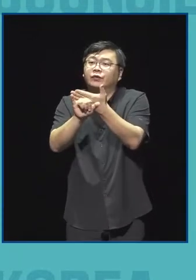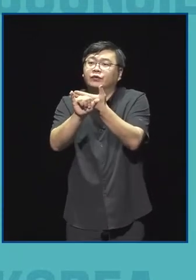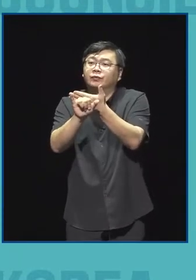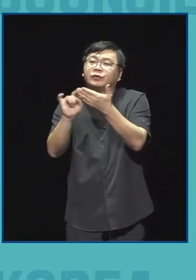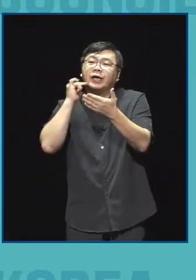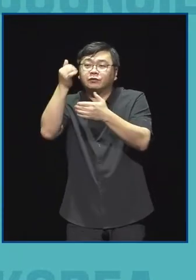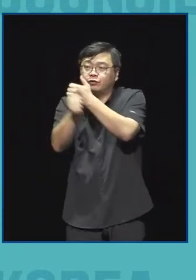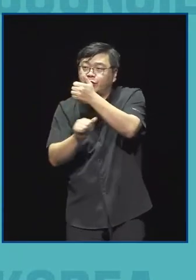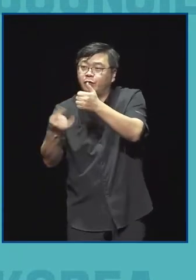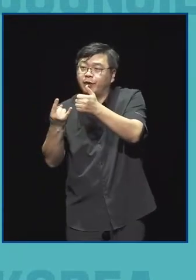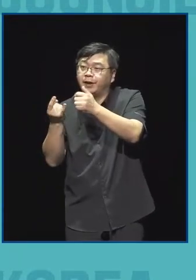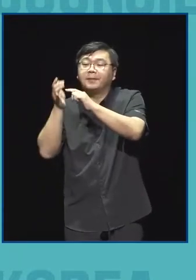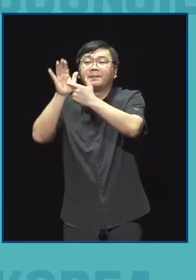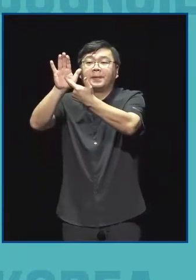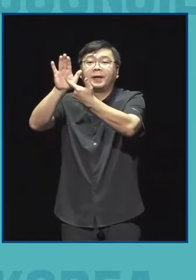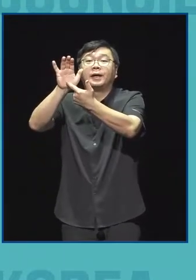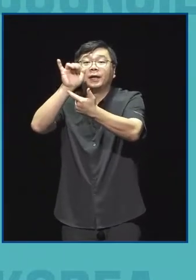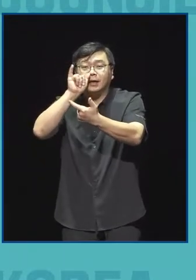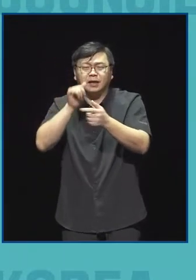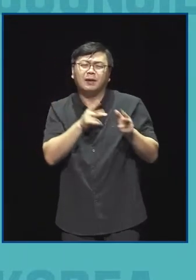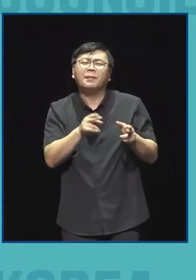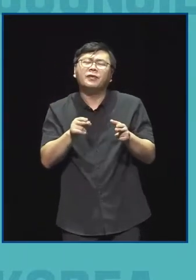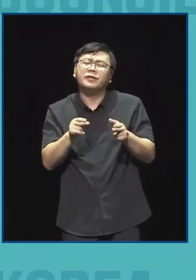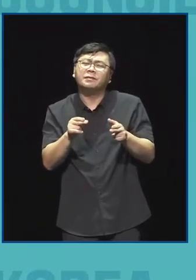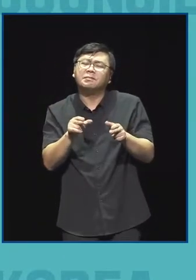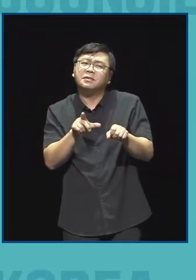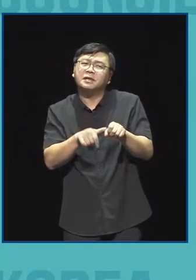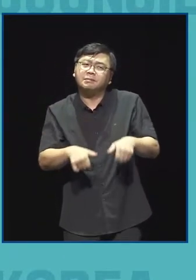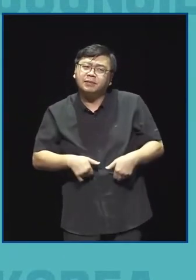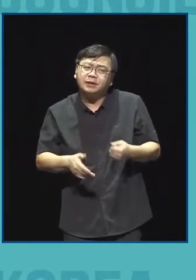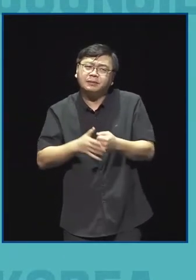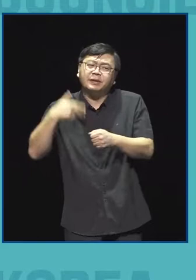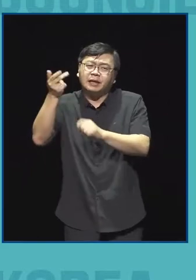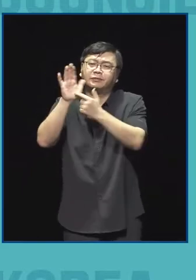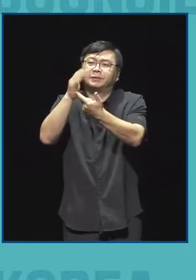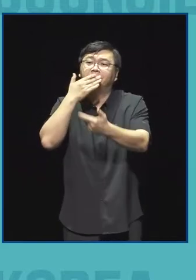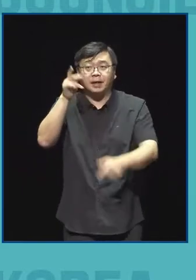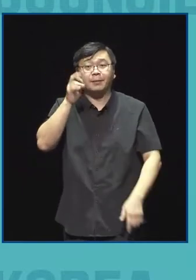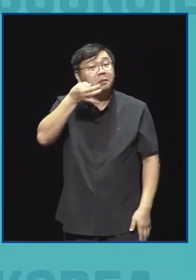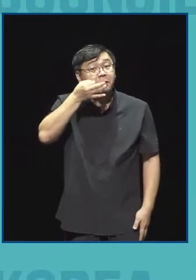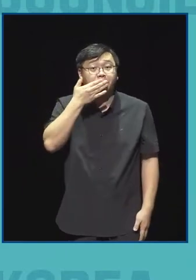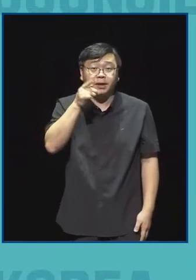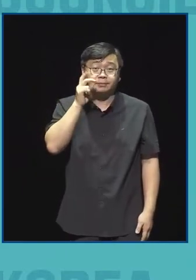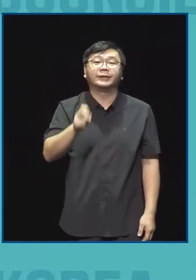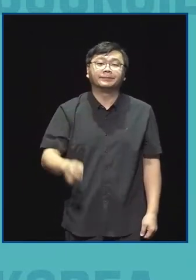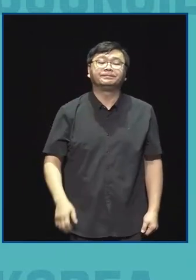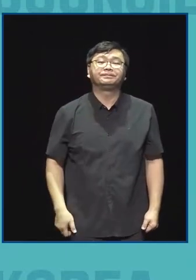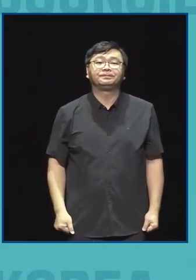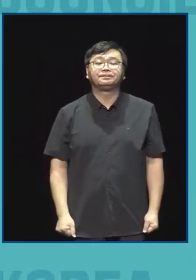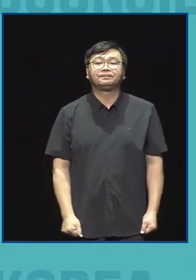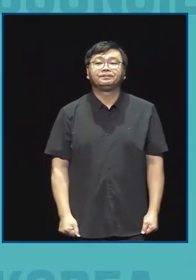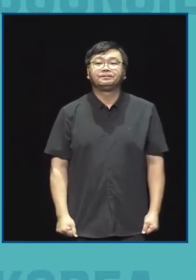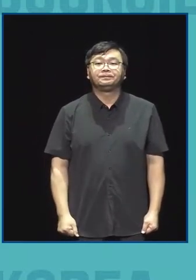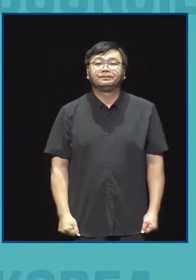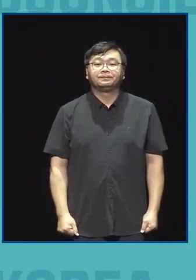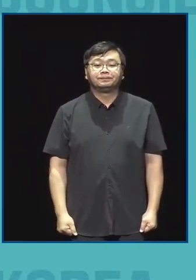올려놓도록 하겠습니다. 편집 기간이 좀 필요하니까요. 아마 다음 주 중에는 올라갈 수 있을 것 같습니다.